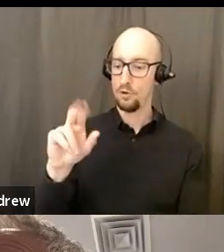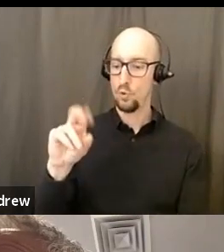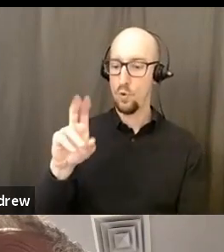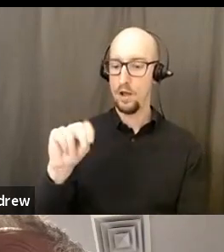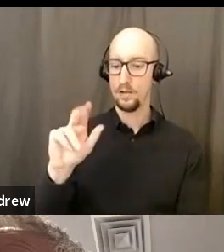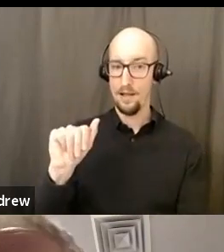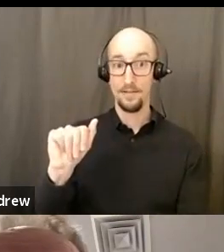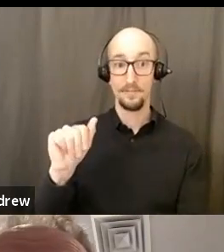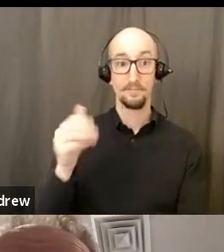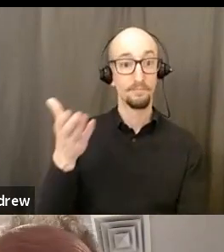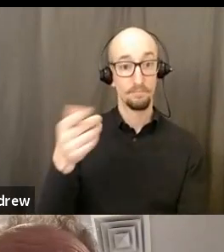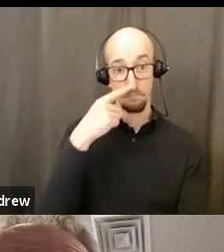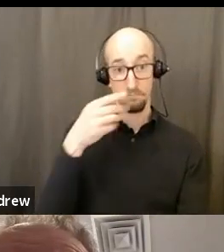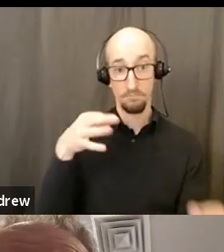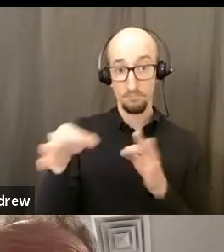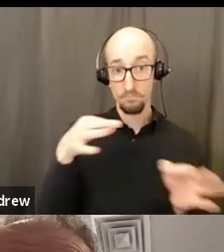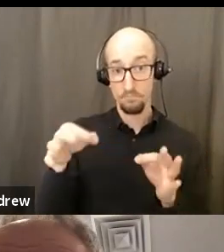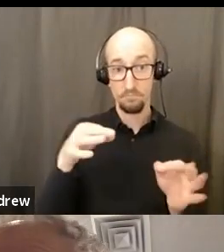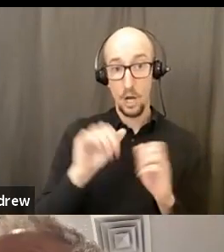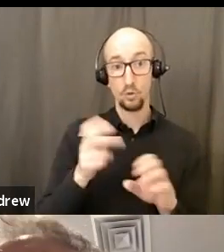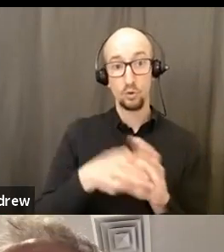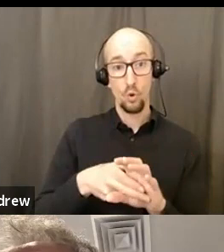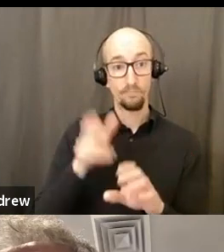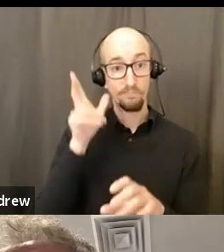Benaoum. Please give the Zoom instructions in Arabic.